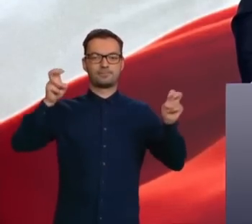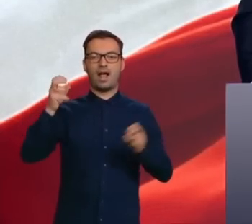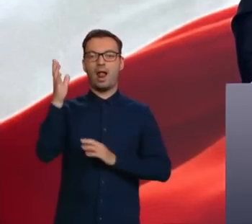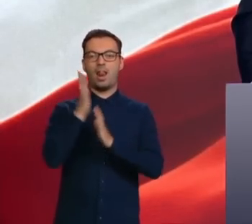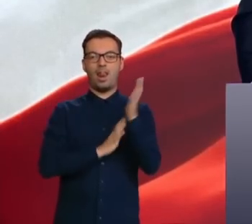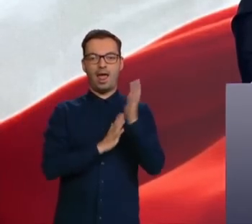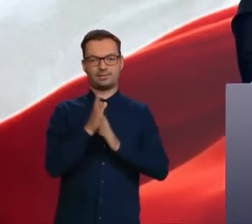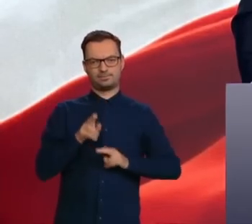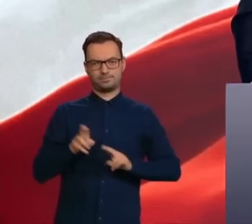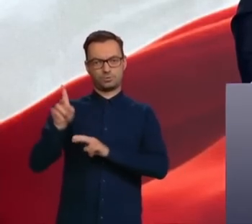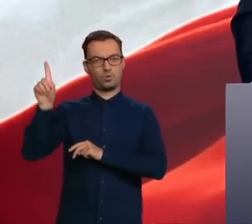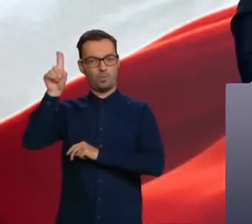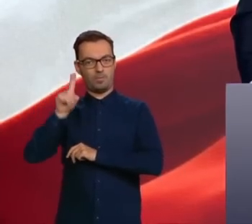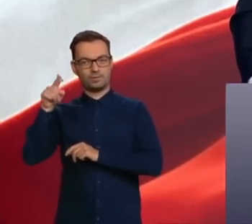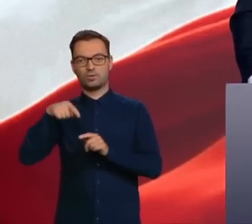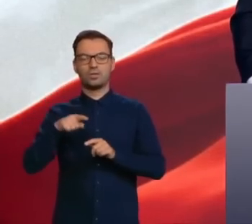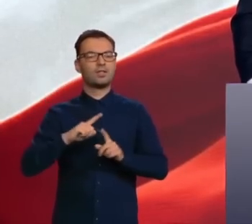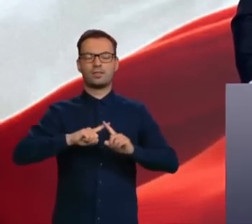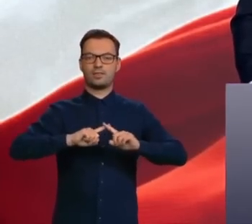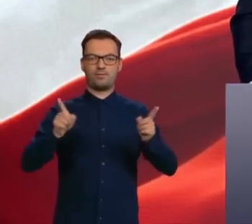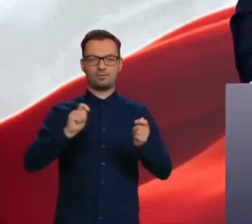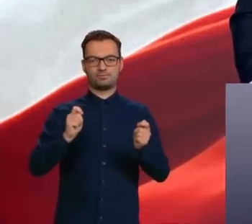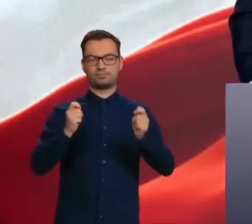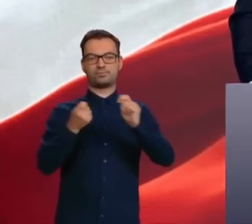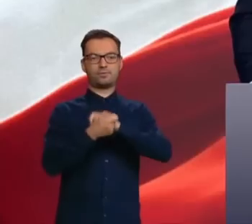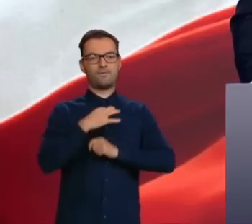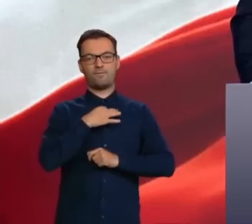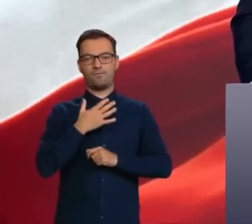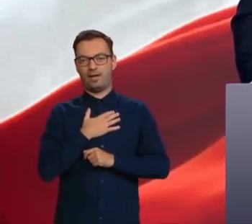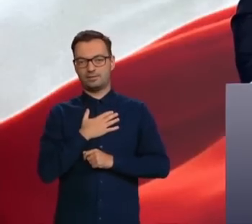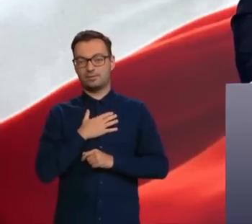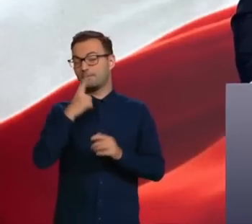stanowiące własność Skarbu Państwa nie podlegają przekształceniom